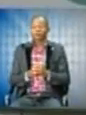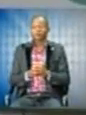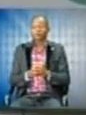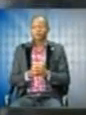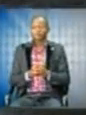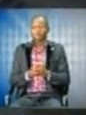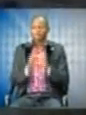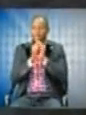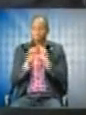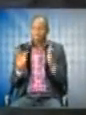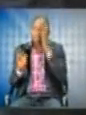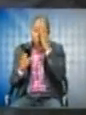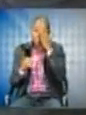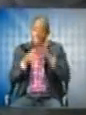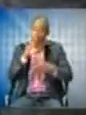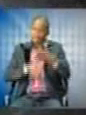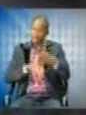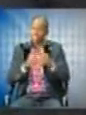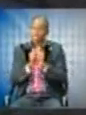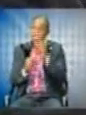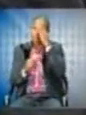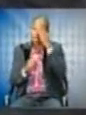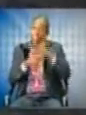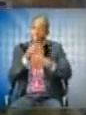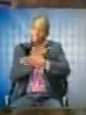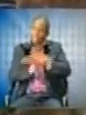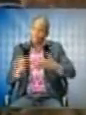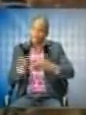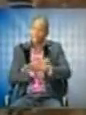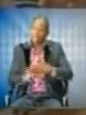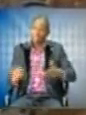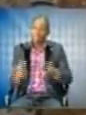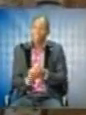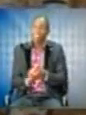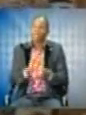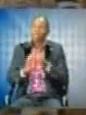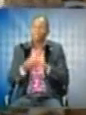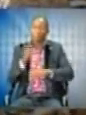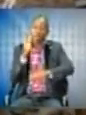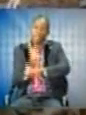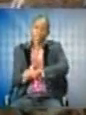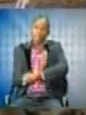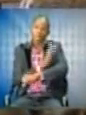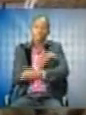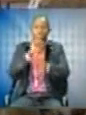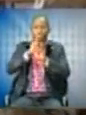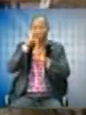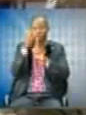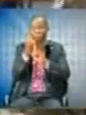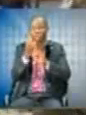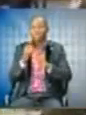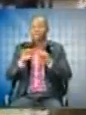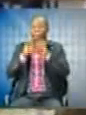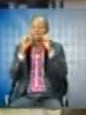de la lecture et les calculs, notion de base et point de départ d'une démarche visant l'analyse et l'amélioration de la situation sociale dans sa